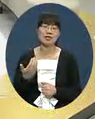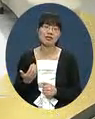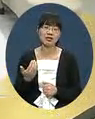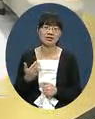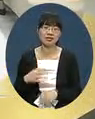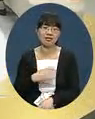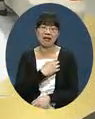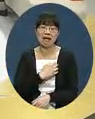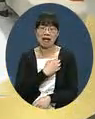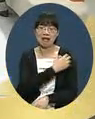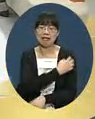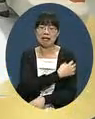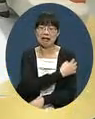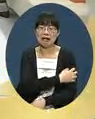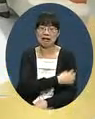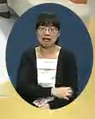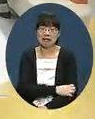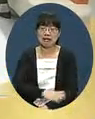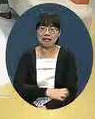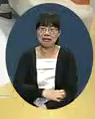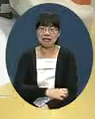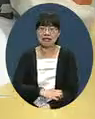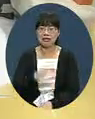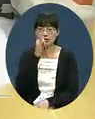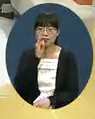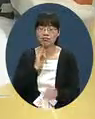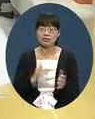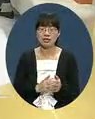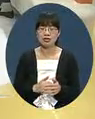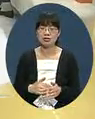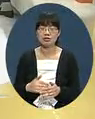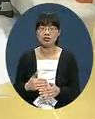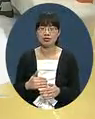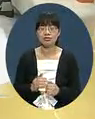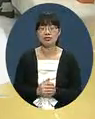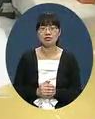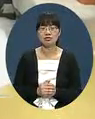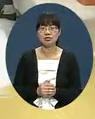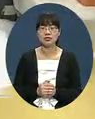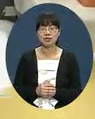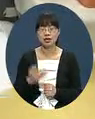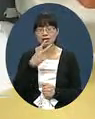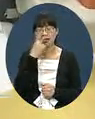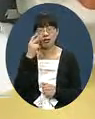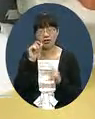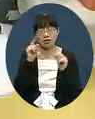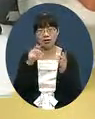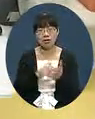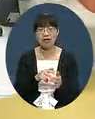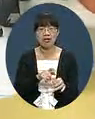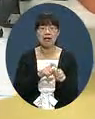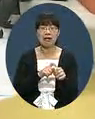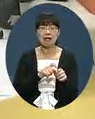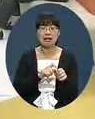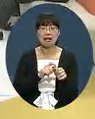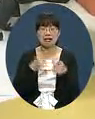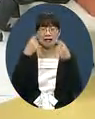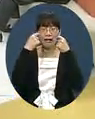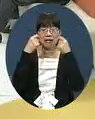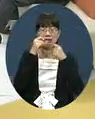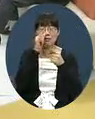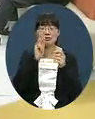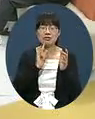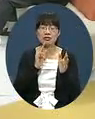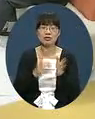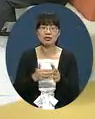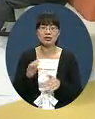네. 예, 그리고 긁어주면 또 잘 자고 뭐 자다가 일어나서도 약간 칭얼거림도 있고 하는데